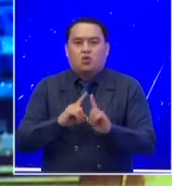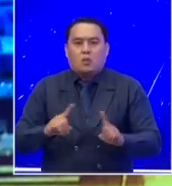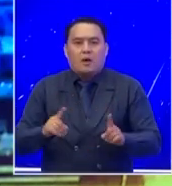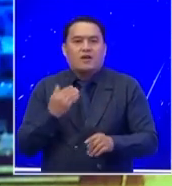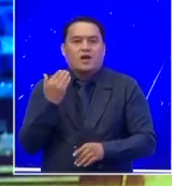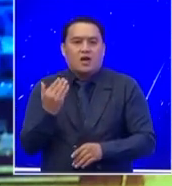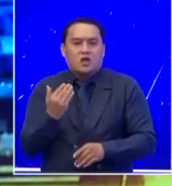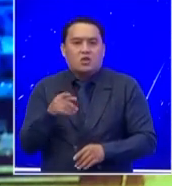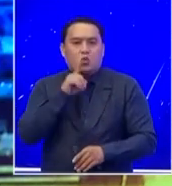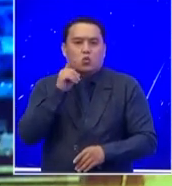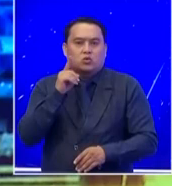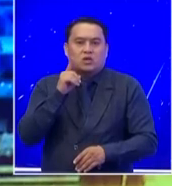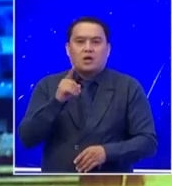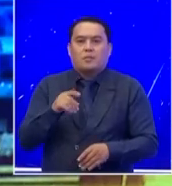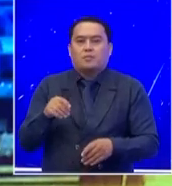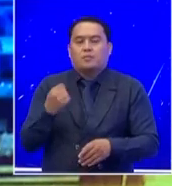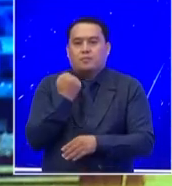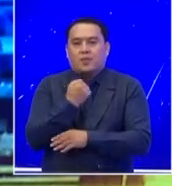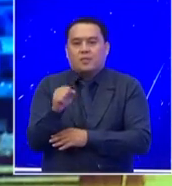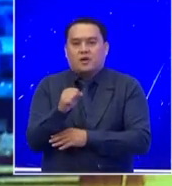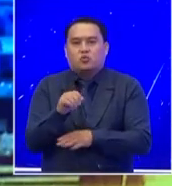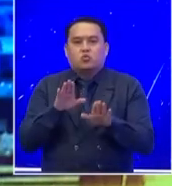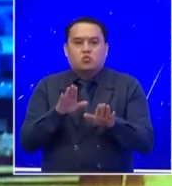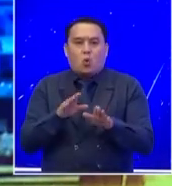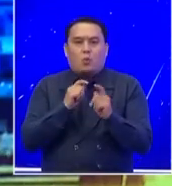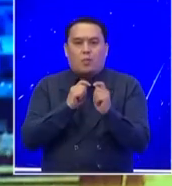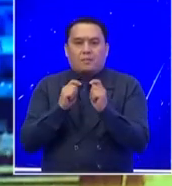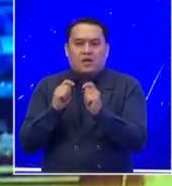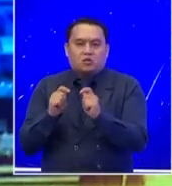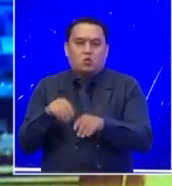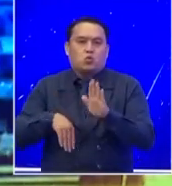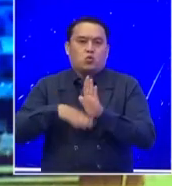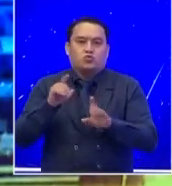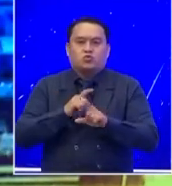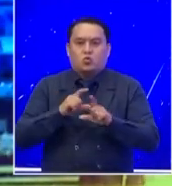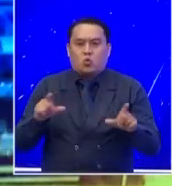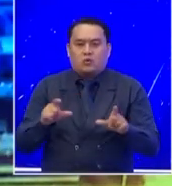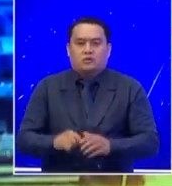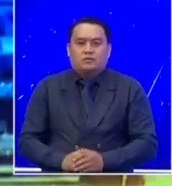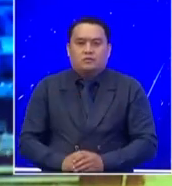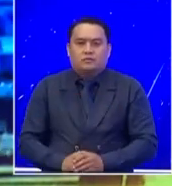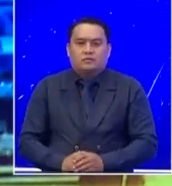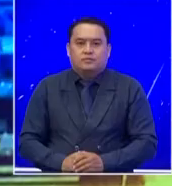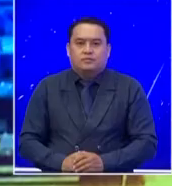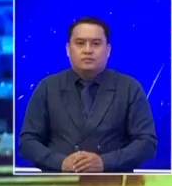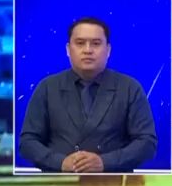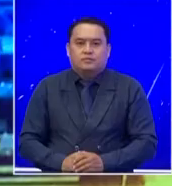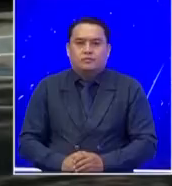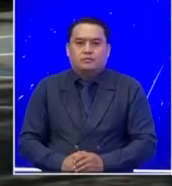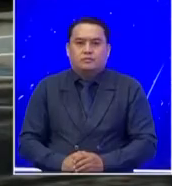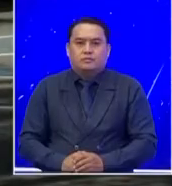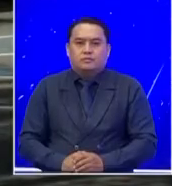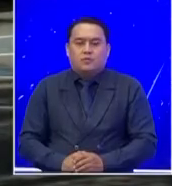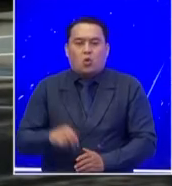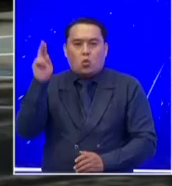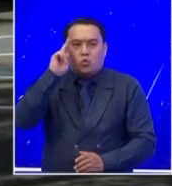образца. Юные гимназисты приносят родной школе не только призы, но и статус лучшей школы среди учебных заведений города.